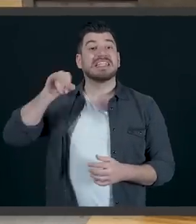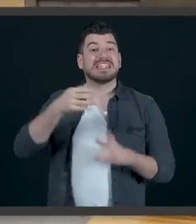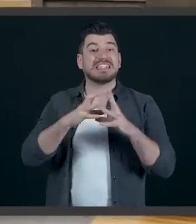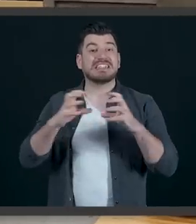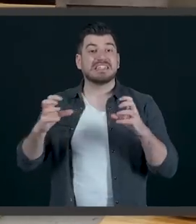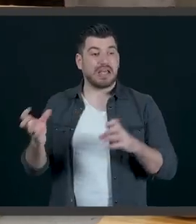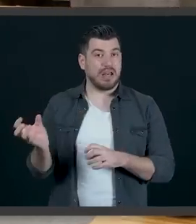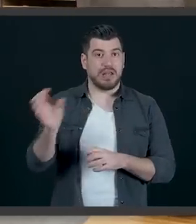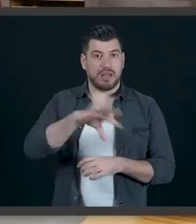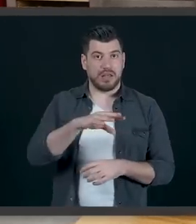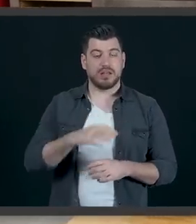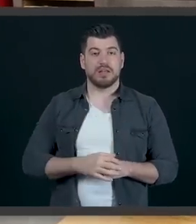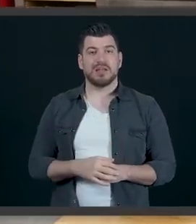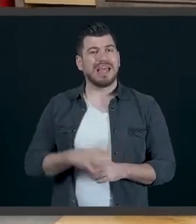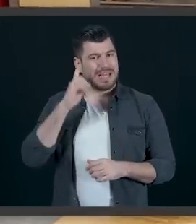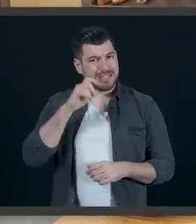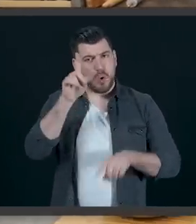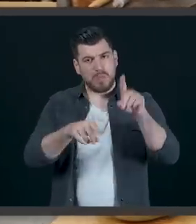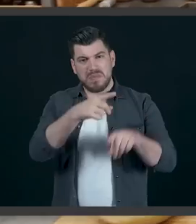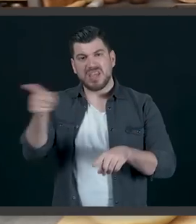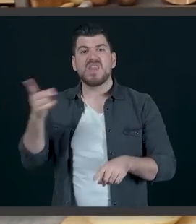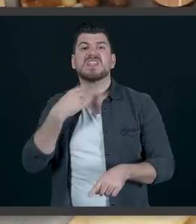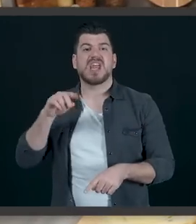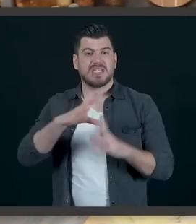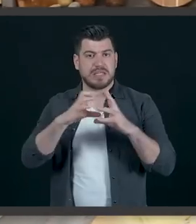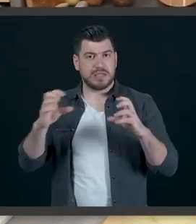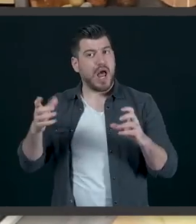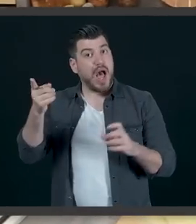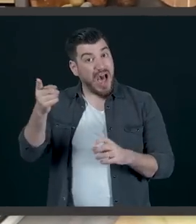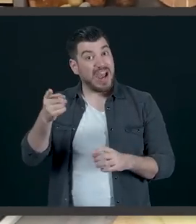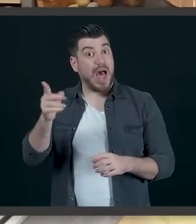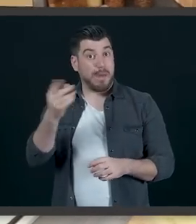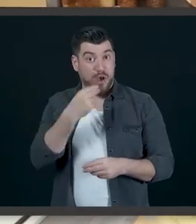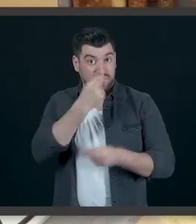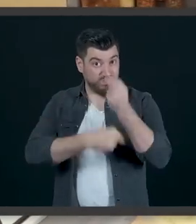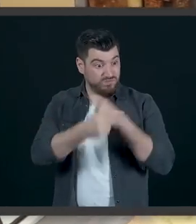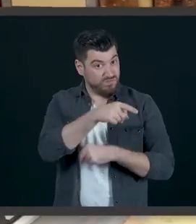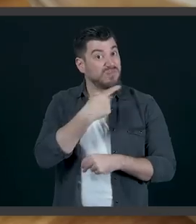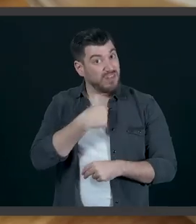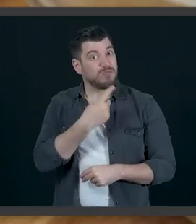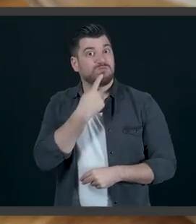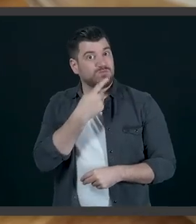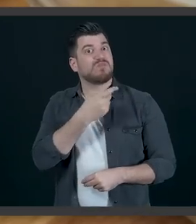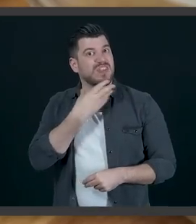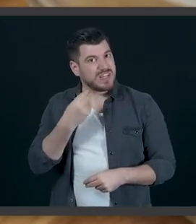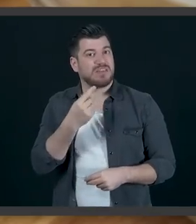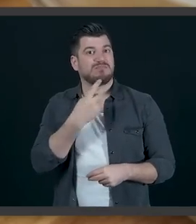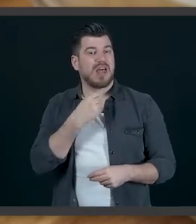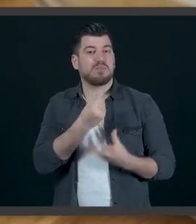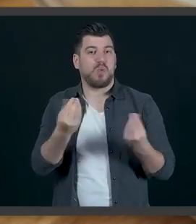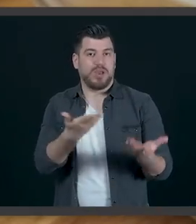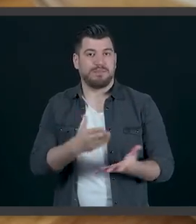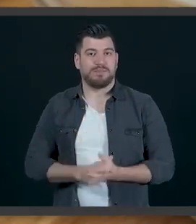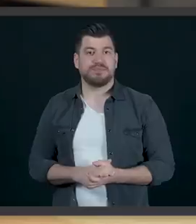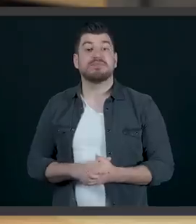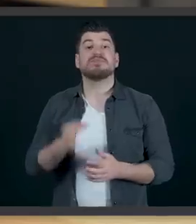τζίντζερ, προαιρετικά. Ξέρω ότι δεν είστε φαν του τζίντζερ, αλλά αν το βάλετε θα σας αρέσει. Άμα θέλετε να βάλετε τζίντζερ, μπορείτε να βάλετε λίγο γαρίφαλο και